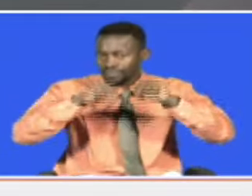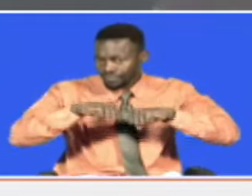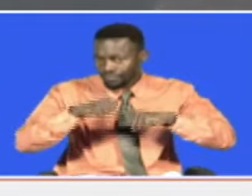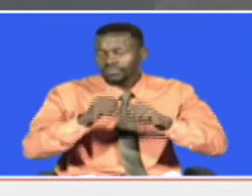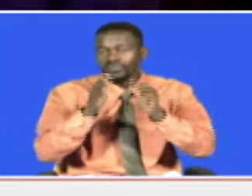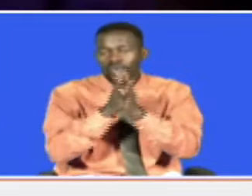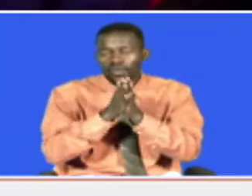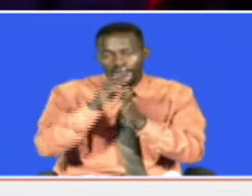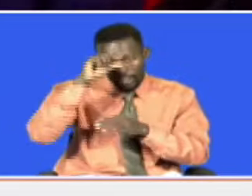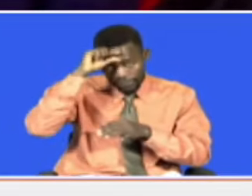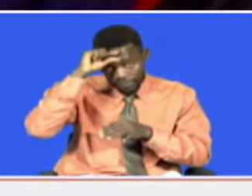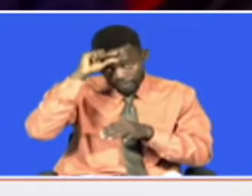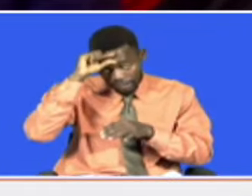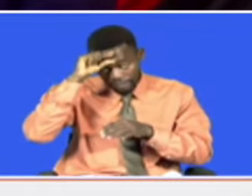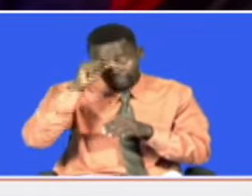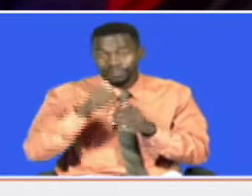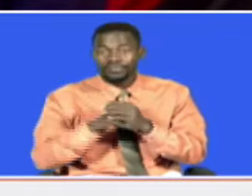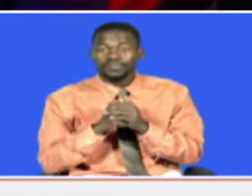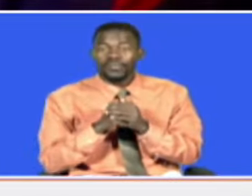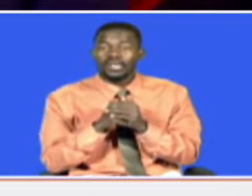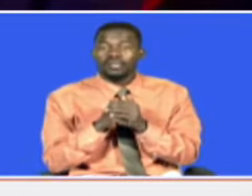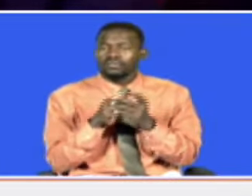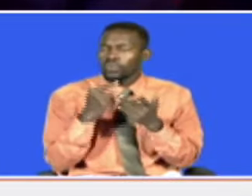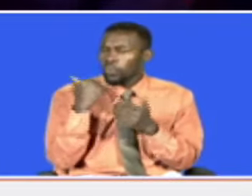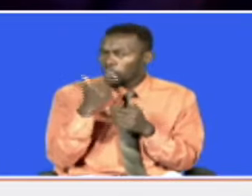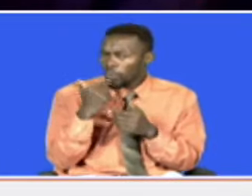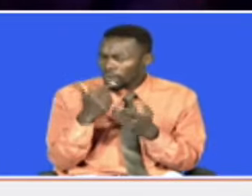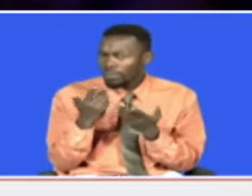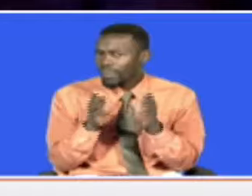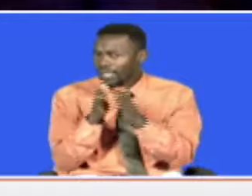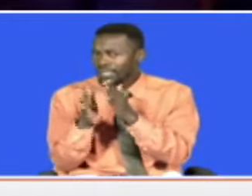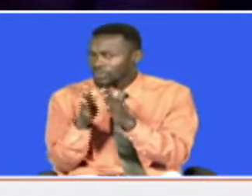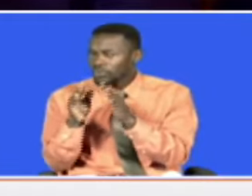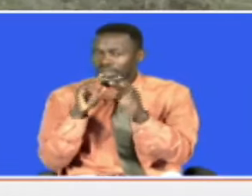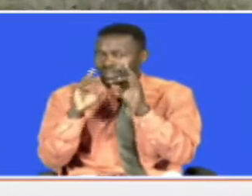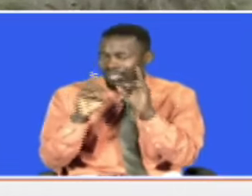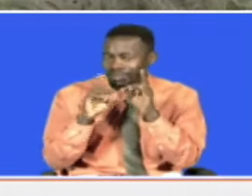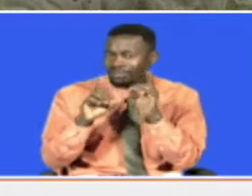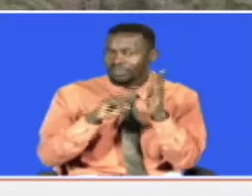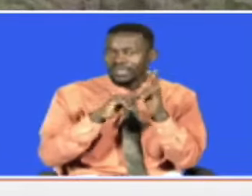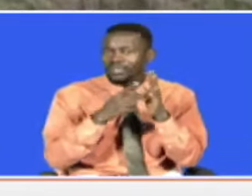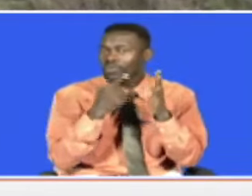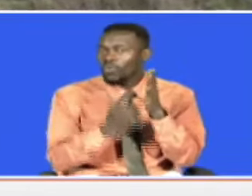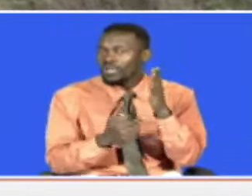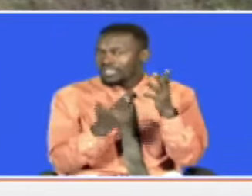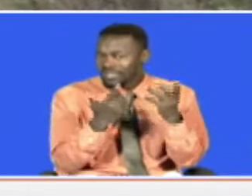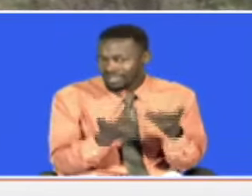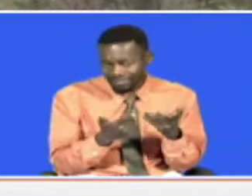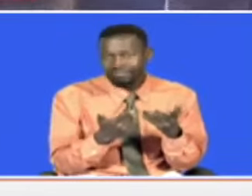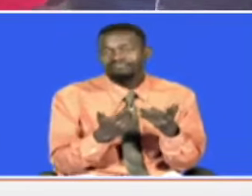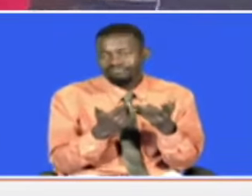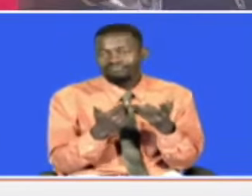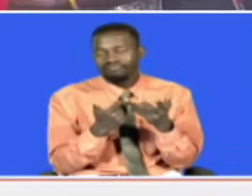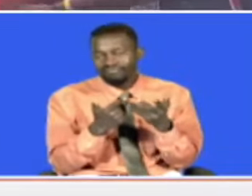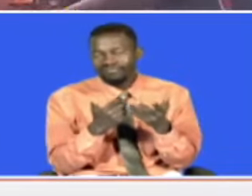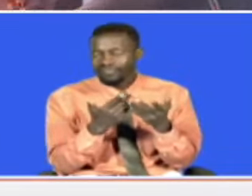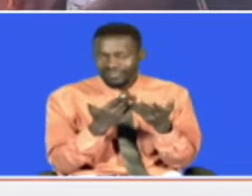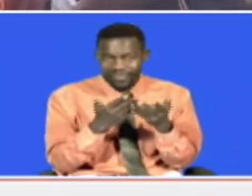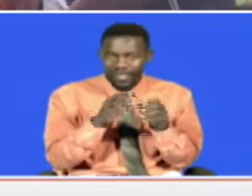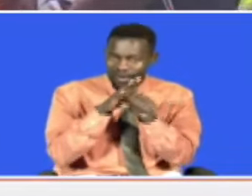Kenya Kwanza. Wanadai kufanya hivyo ni kusaliti nyoyo zilizofia maandamanoni, kwani hata baada ya rais kuonekana